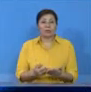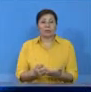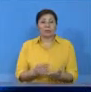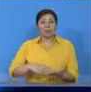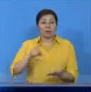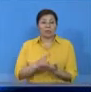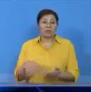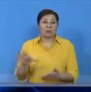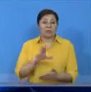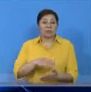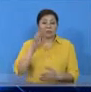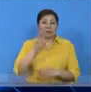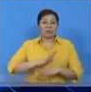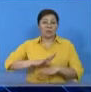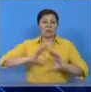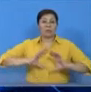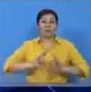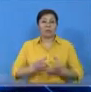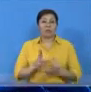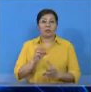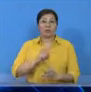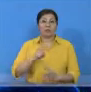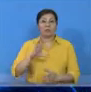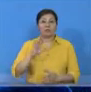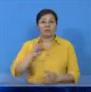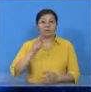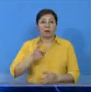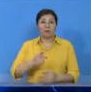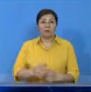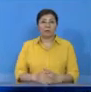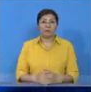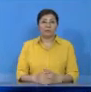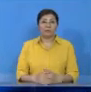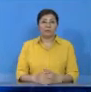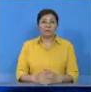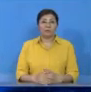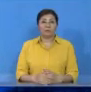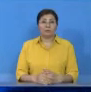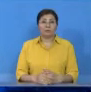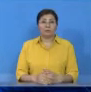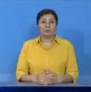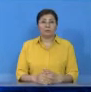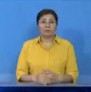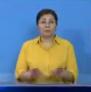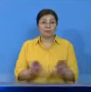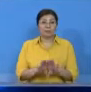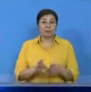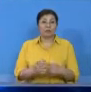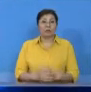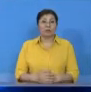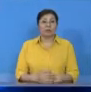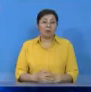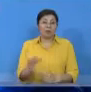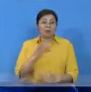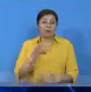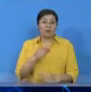имеется у нас CureVac. Вот, по эффективности они примерно, можно сказать, одинаковые. Отметим, в